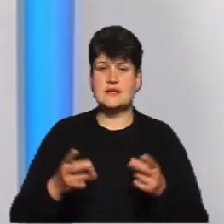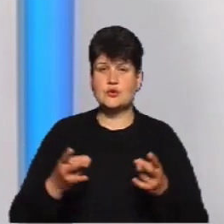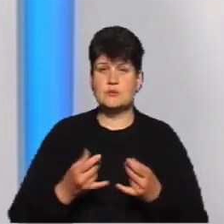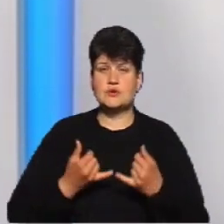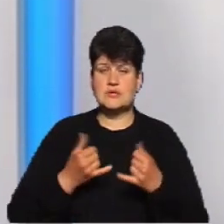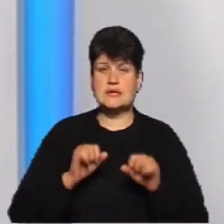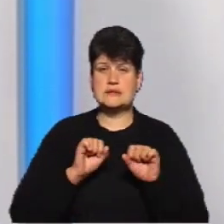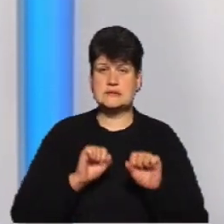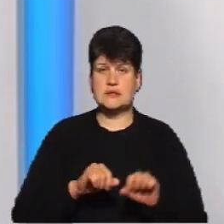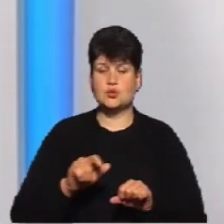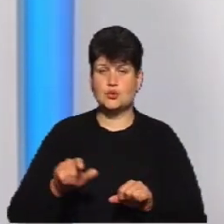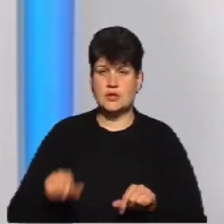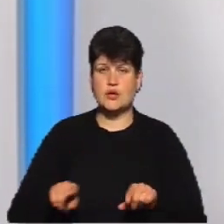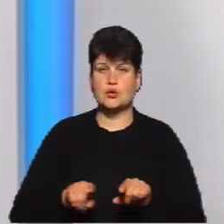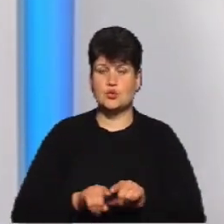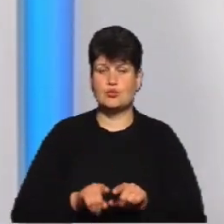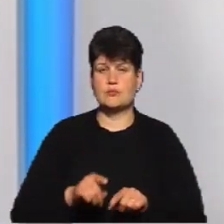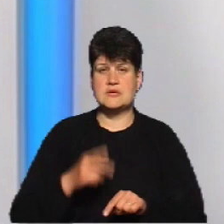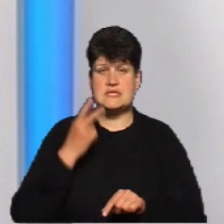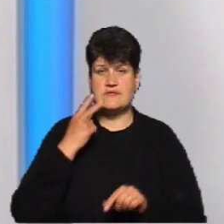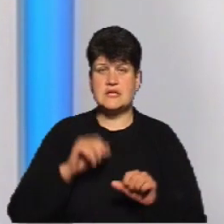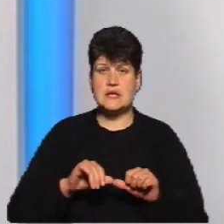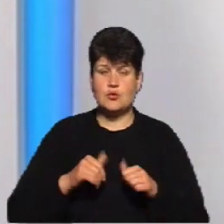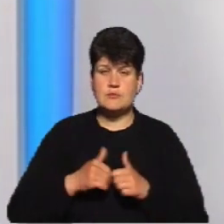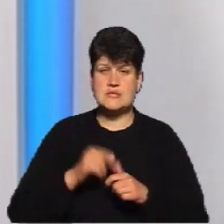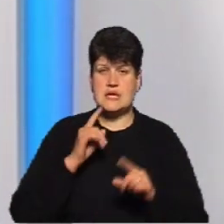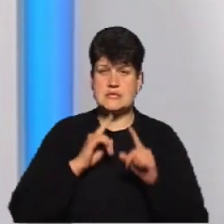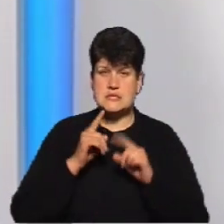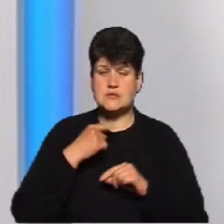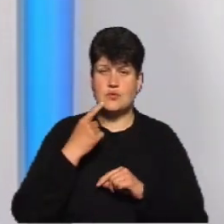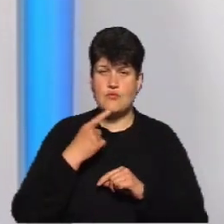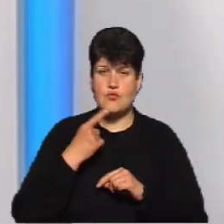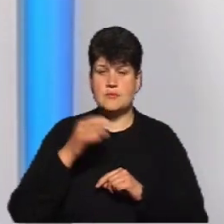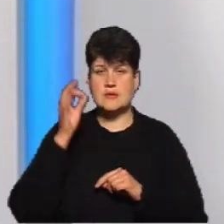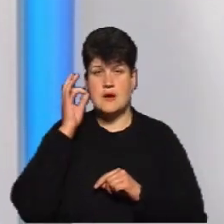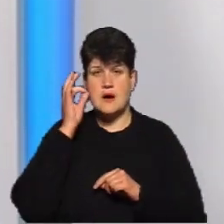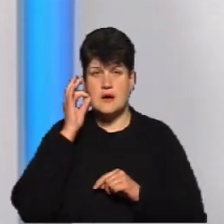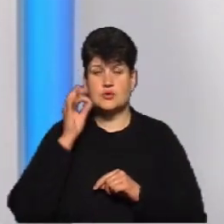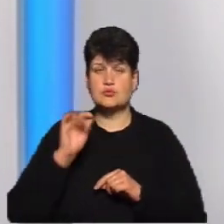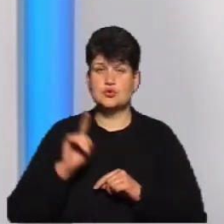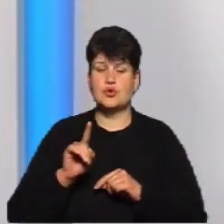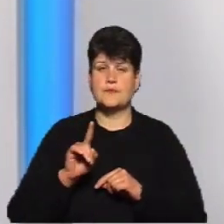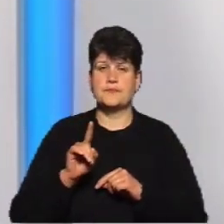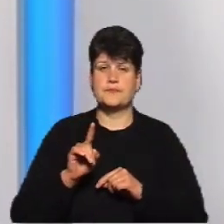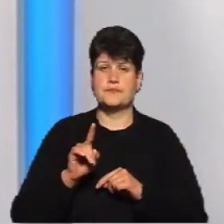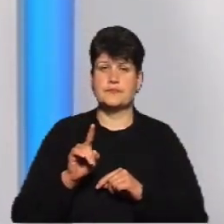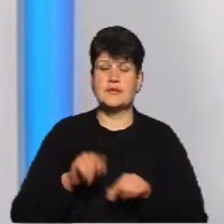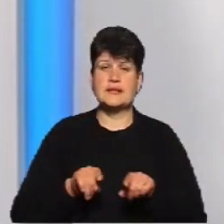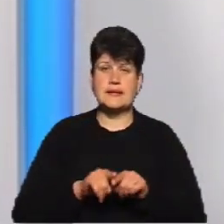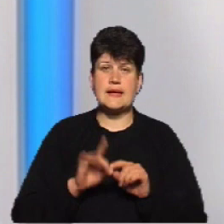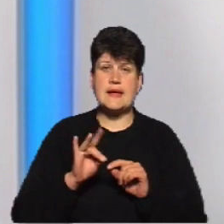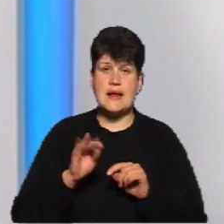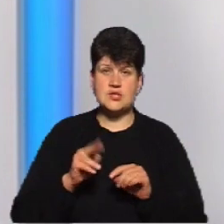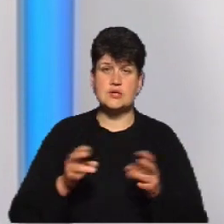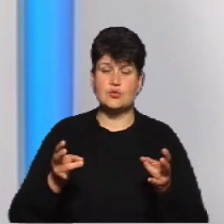ми завжди на комісіях, на сесіях наголошуємо і нагадуємо про те, що такі речі потрібно робити. Адже